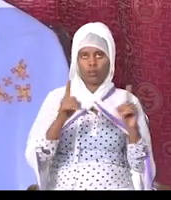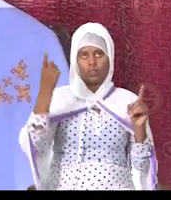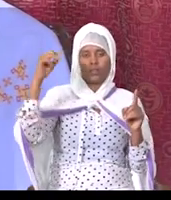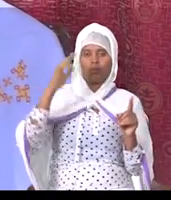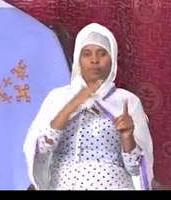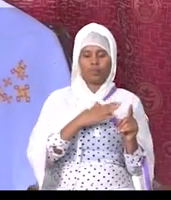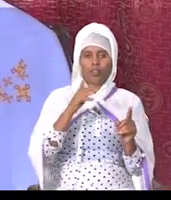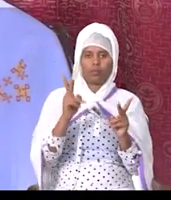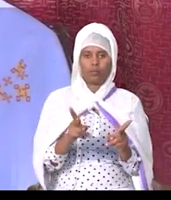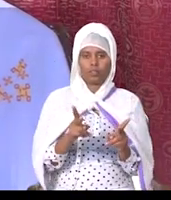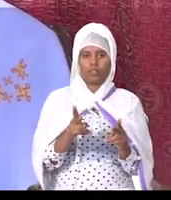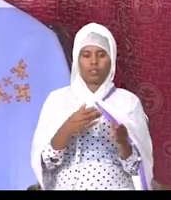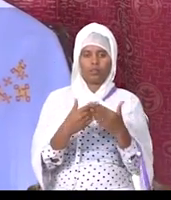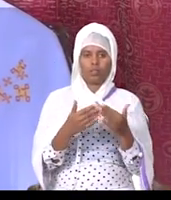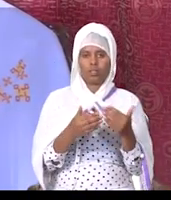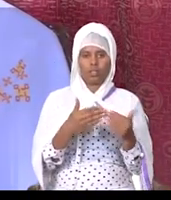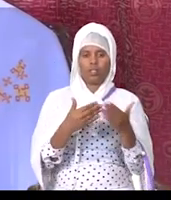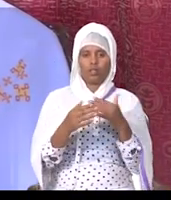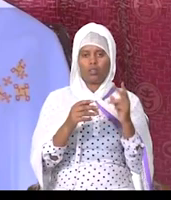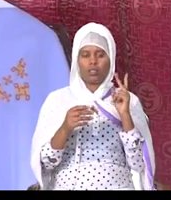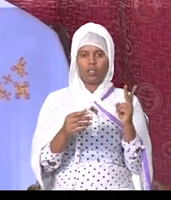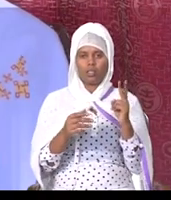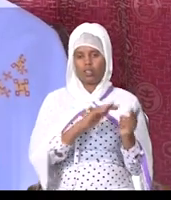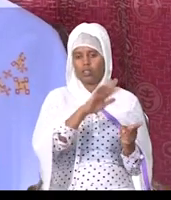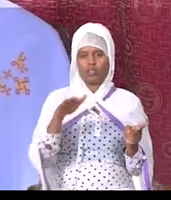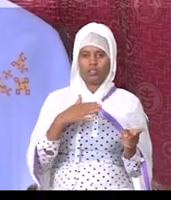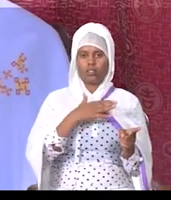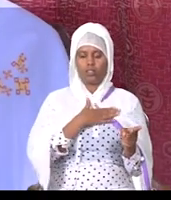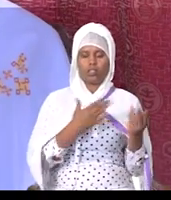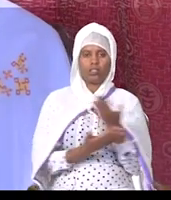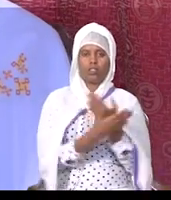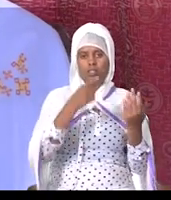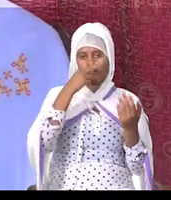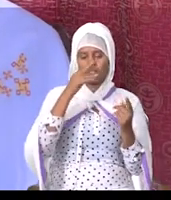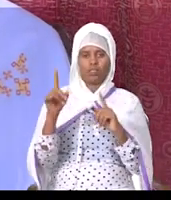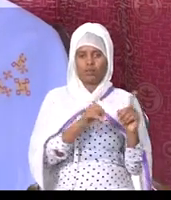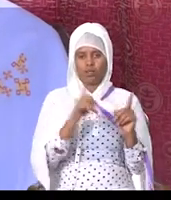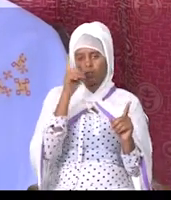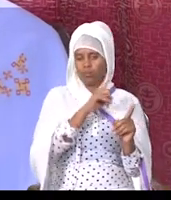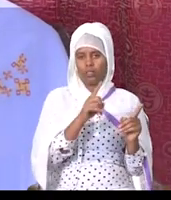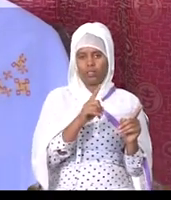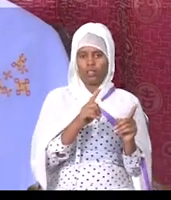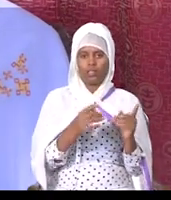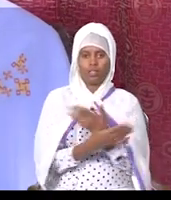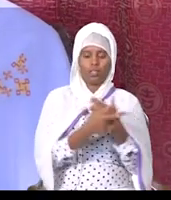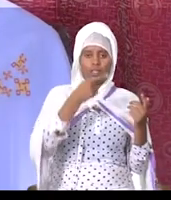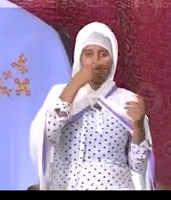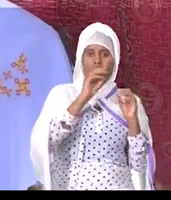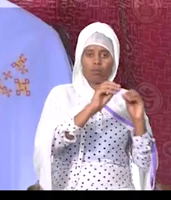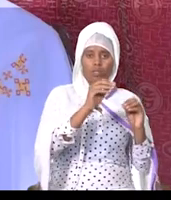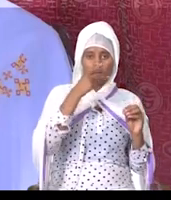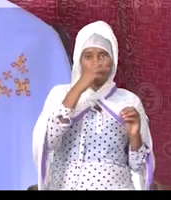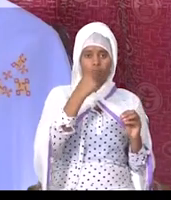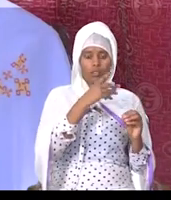ኩራን ህዝበ እግዚኣብሔር እዚ ከምዚ ከውን ከሎ እቲ ካልኣይ ድማ ንሕና ንኸይንጋገ ንሰባት ከይንጋገ ክንብል ፀኒሕና